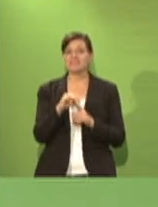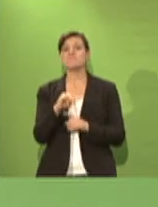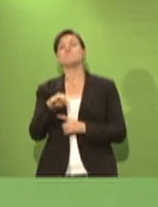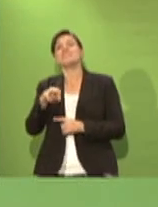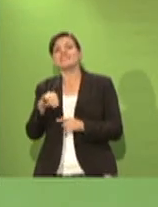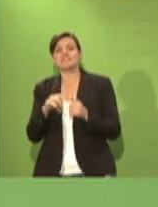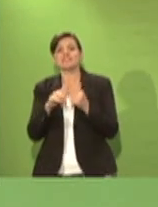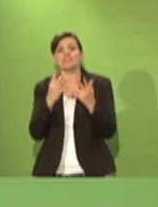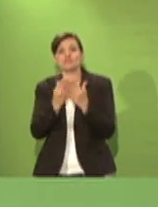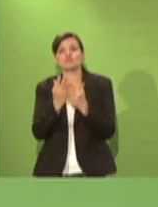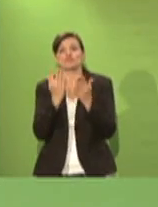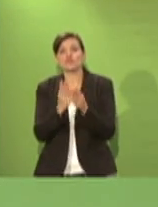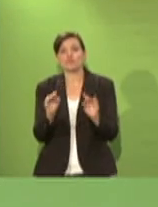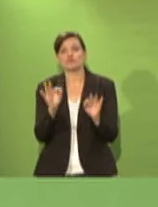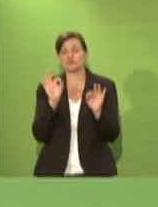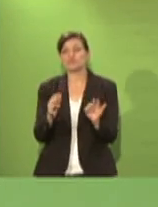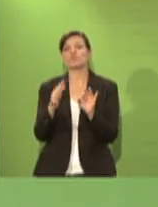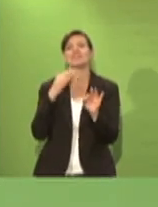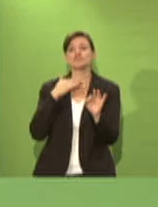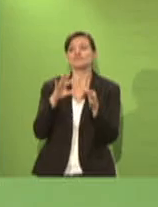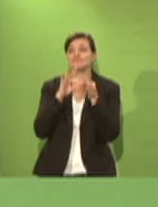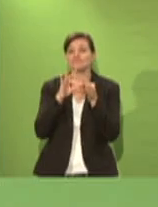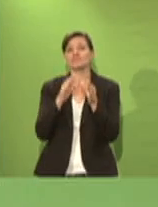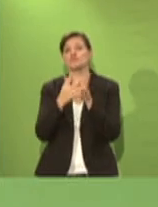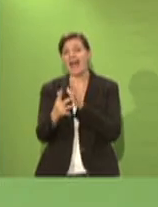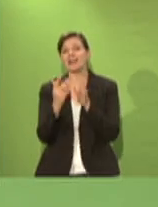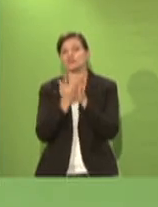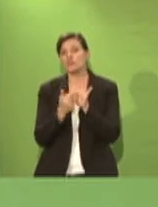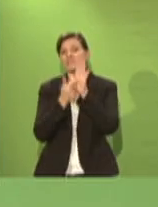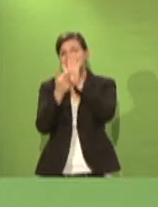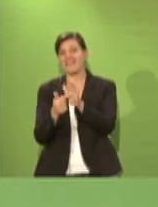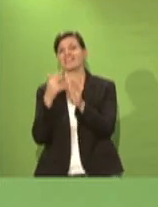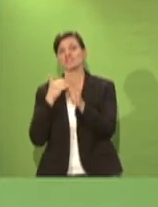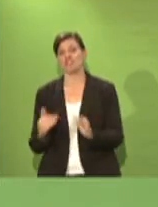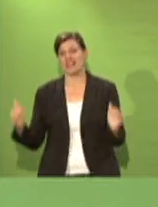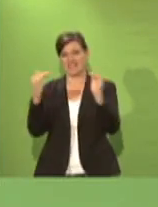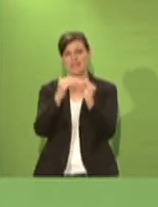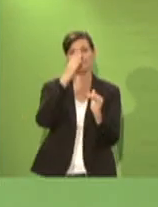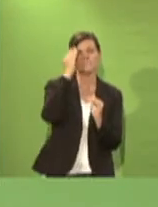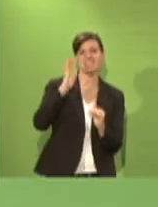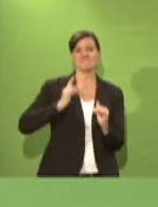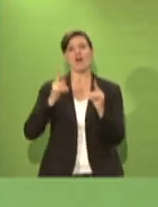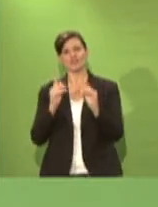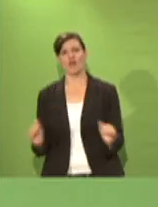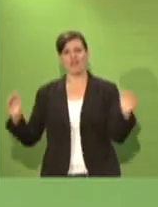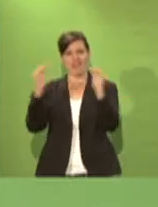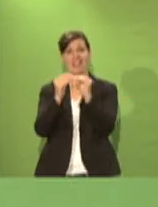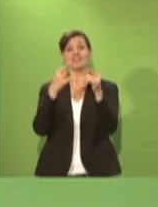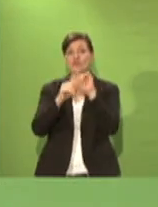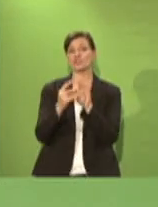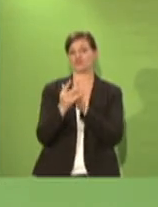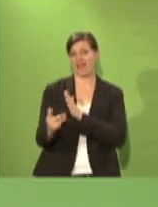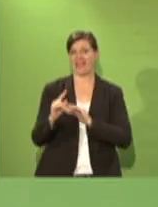Sprache auf Geschlechtsdebatten aufmerksam zu machen, um eine Gleichstellung von Mann und Frau zu erreichen.